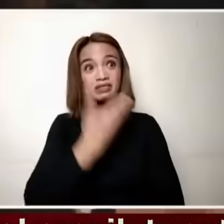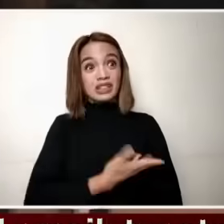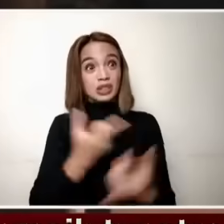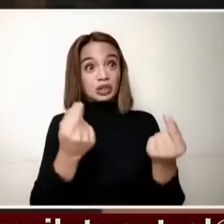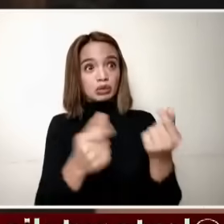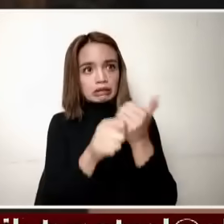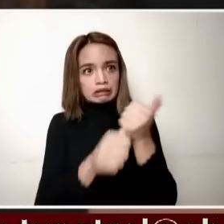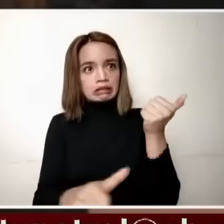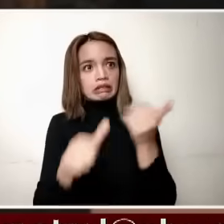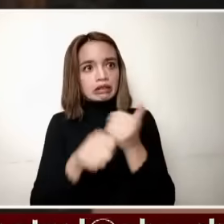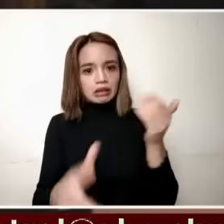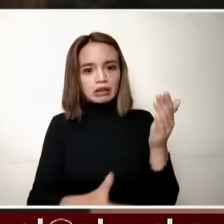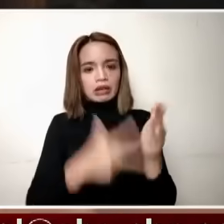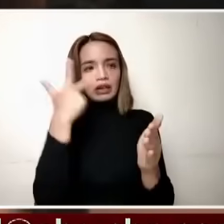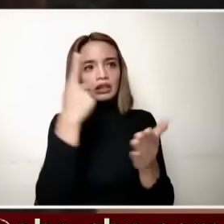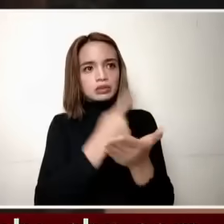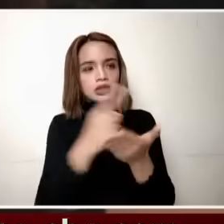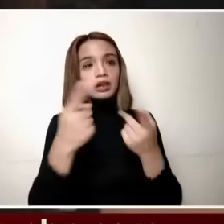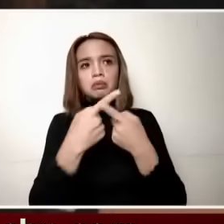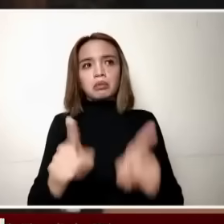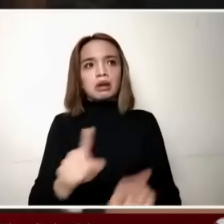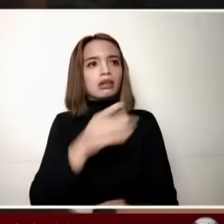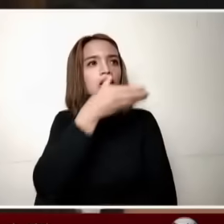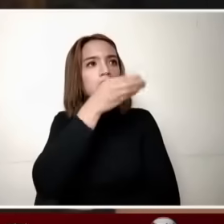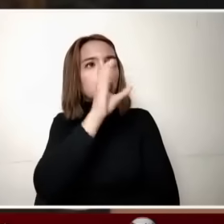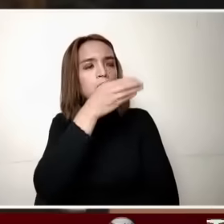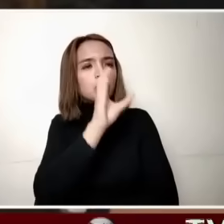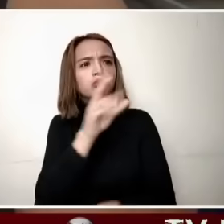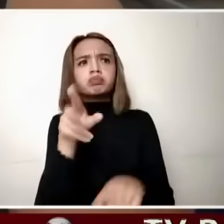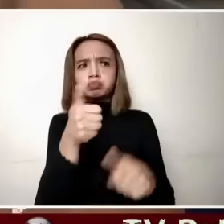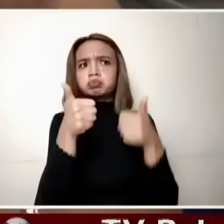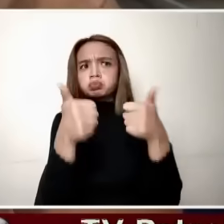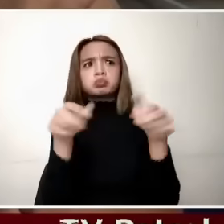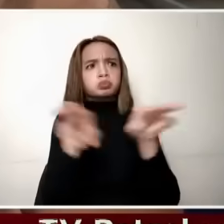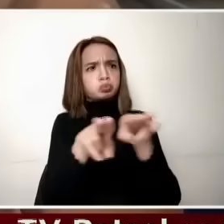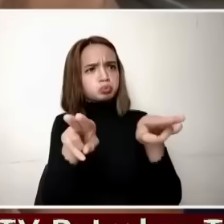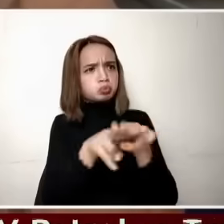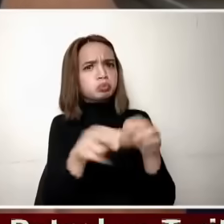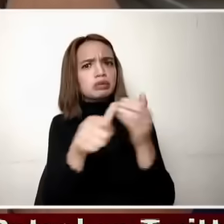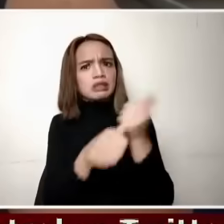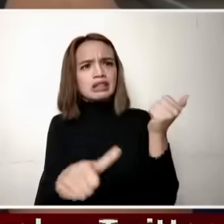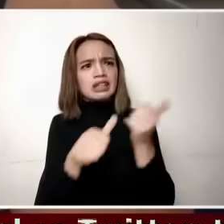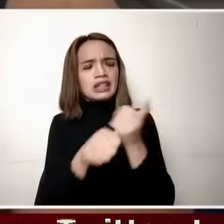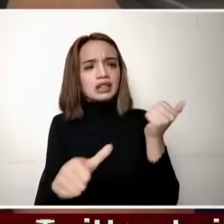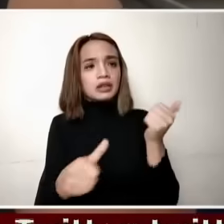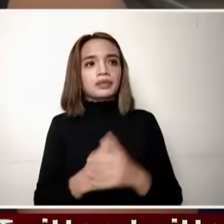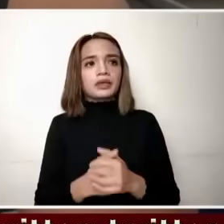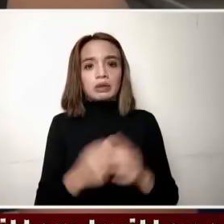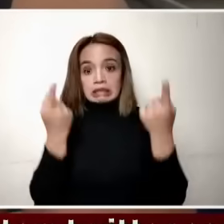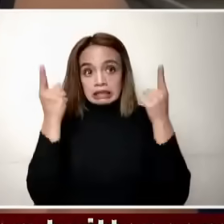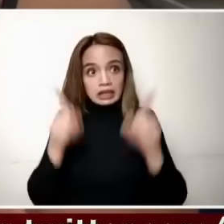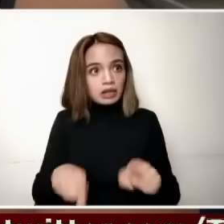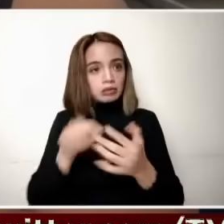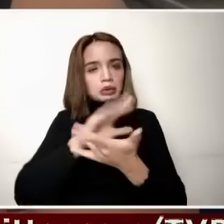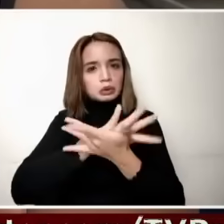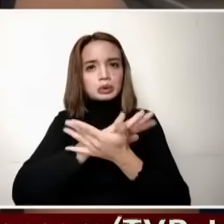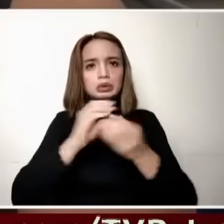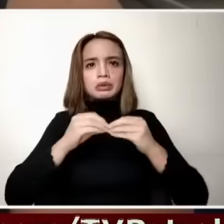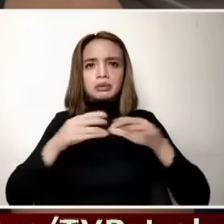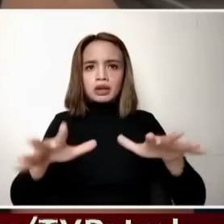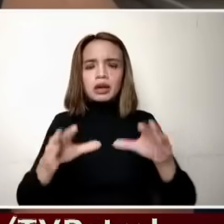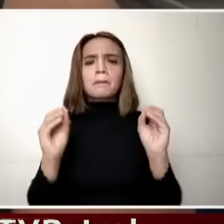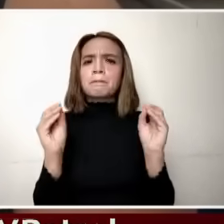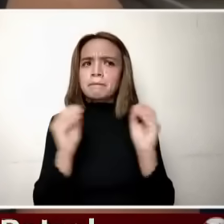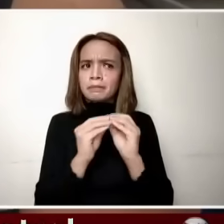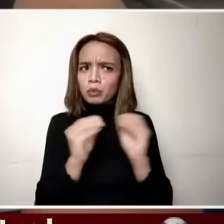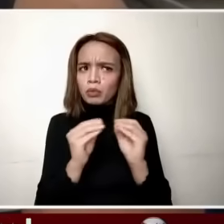sa isang linggo, pero nung umiinom po siya, ayun, normal po yung pagdumi niya. Nung pumutok po ang COVID-19, mas dinamihan namin